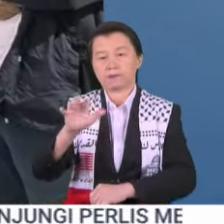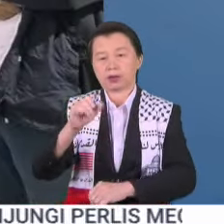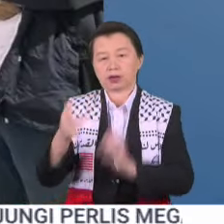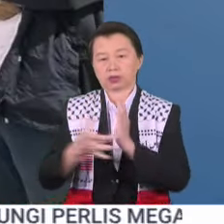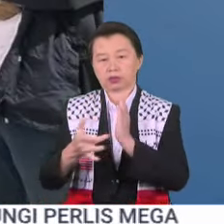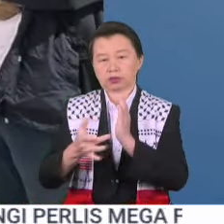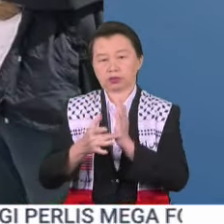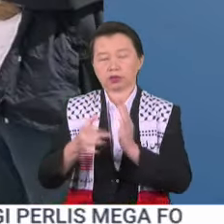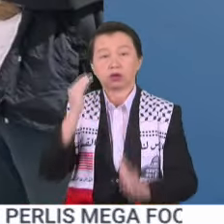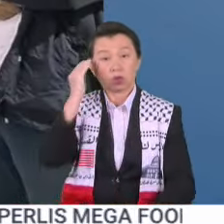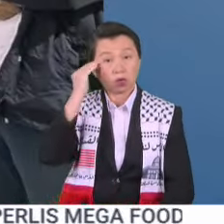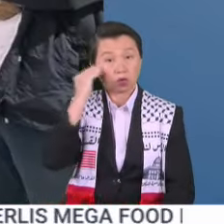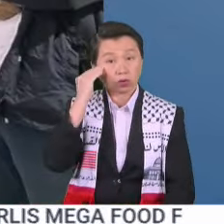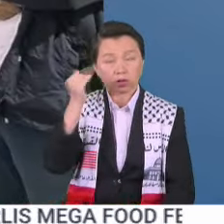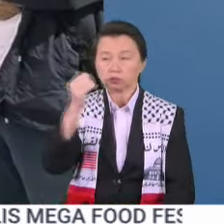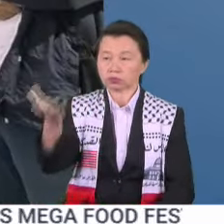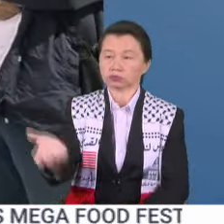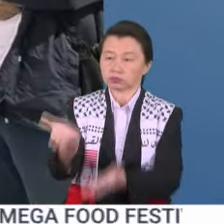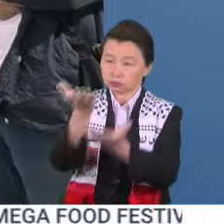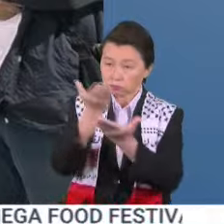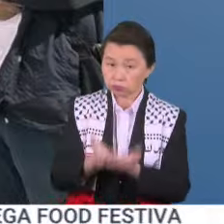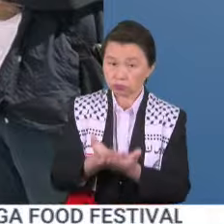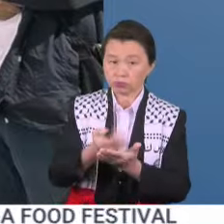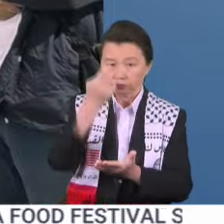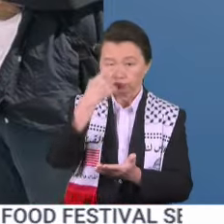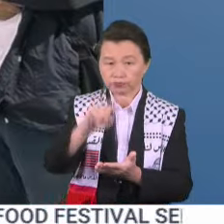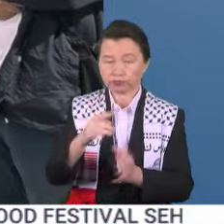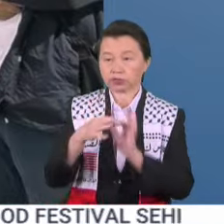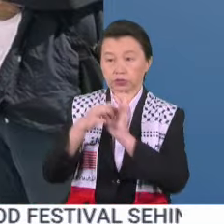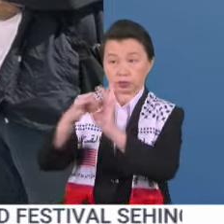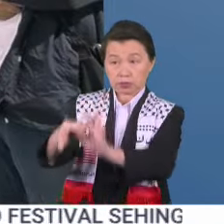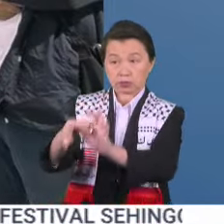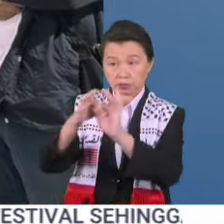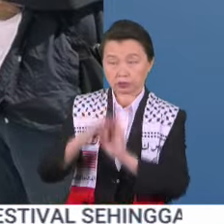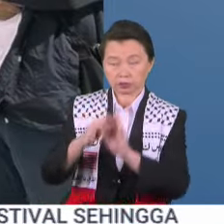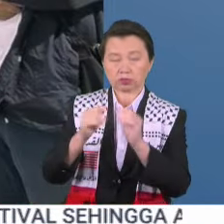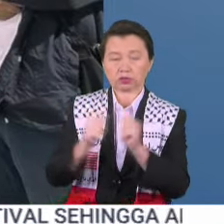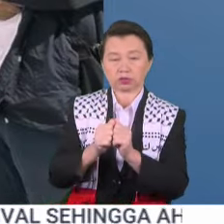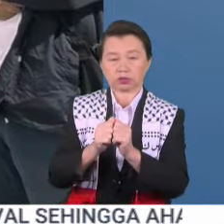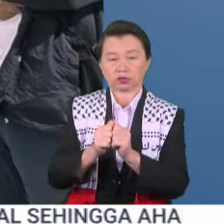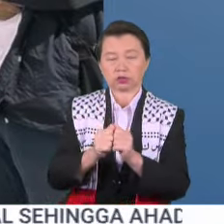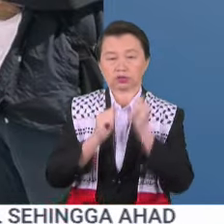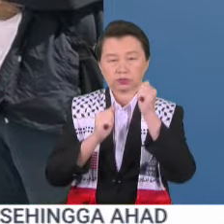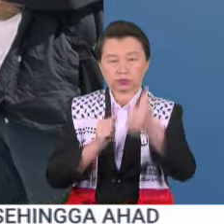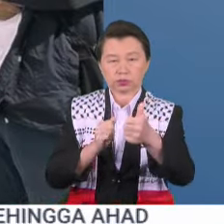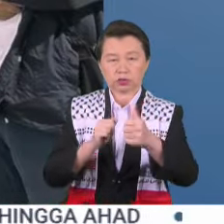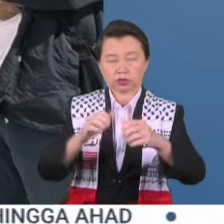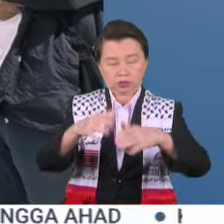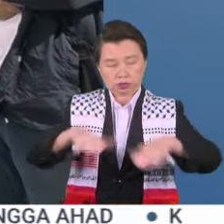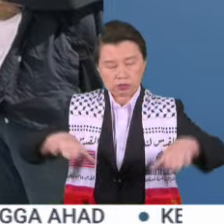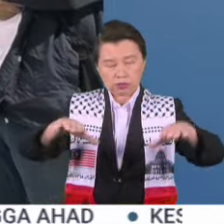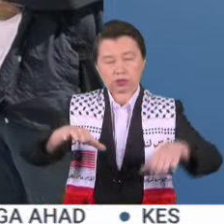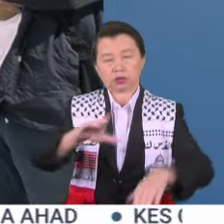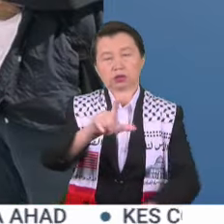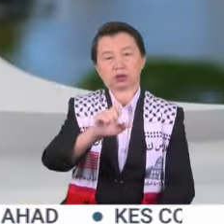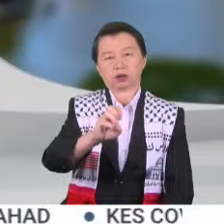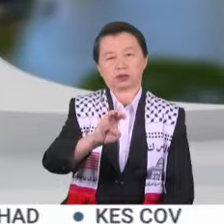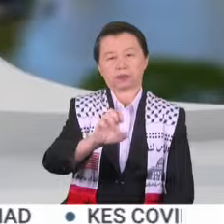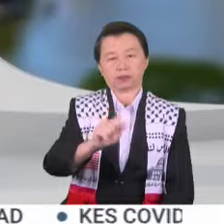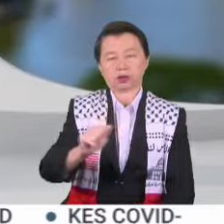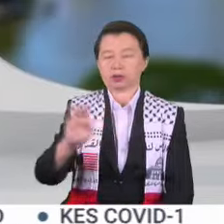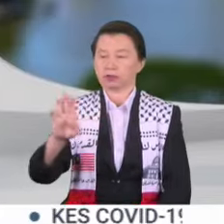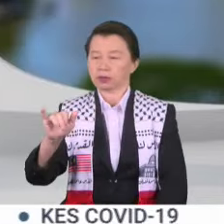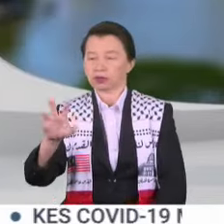Bioteknologi Korea dan mengemukakan cadangan untuk kerjasama dengan Logi Perintis Lembah Bio Sarawak.